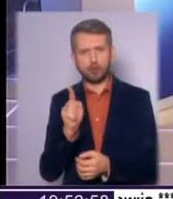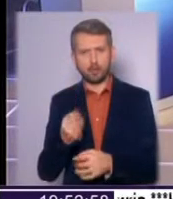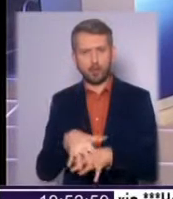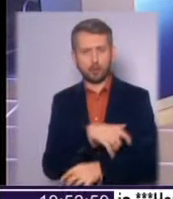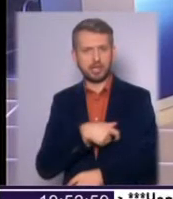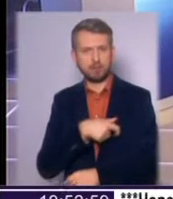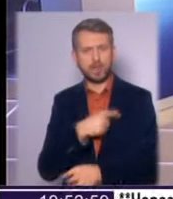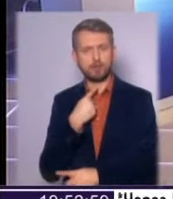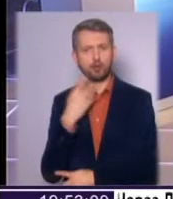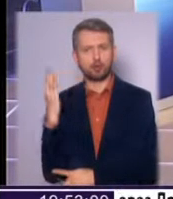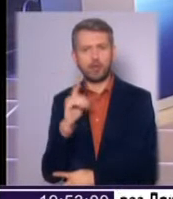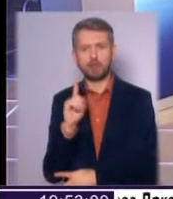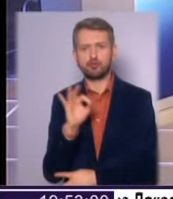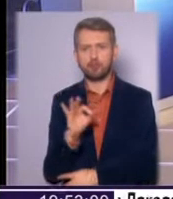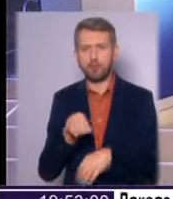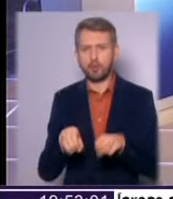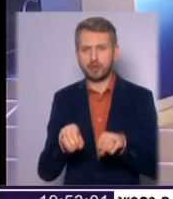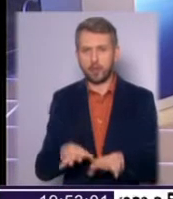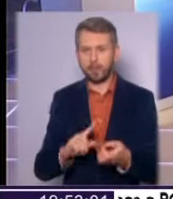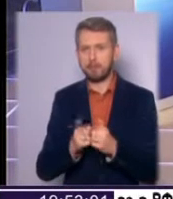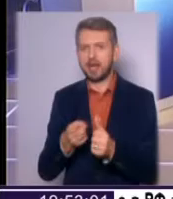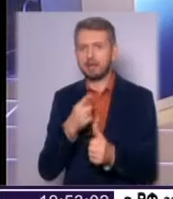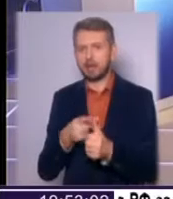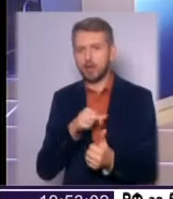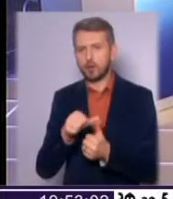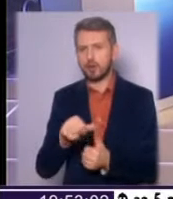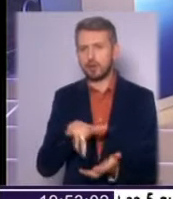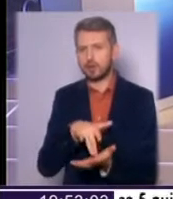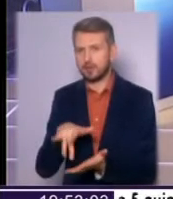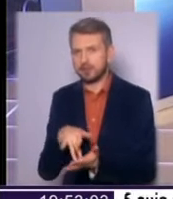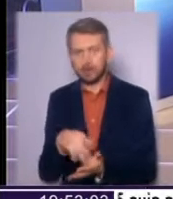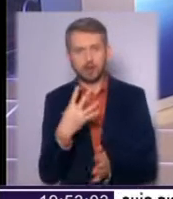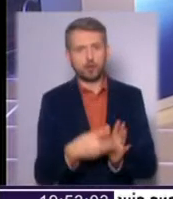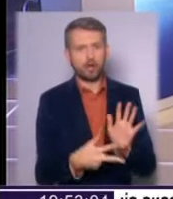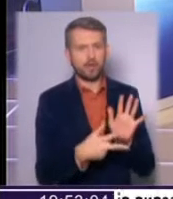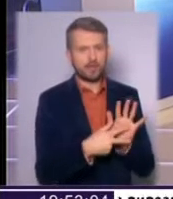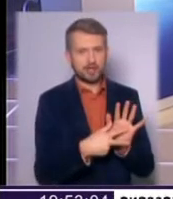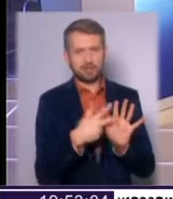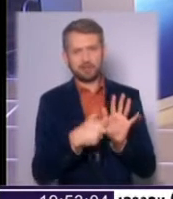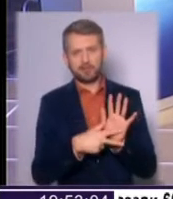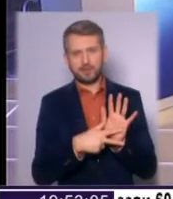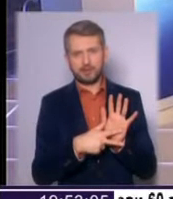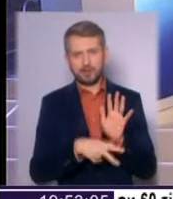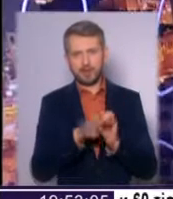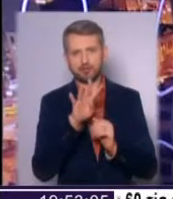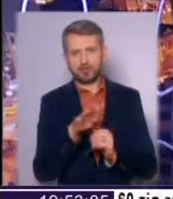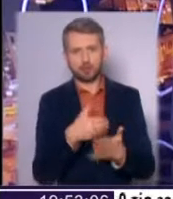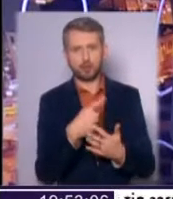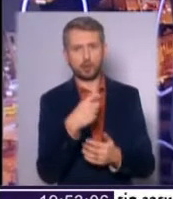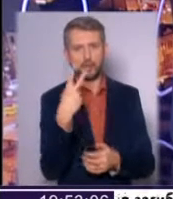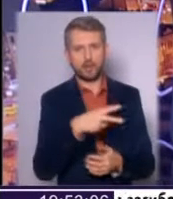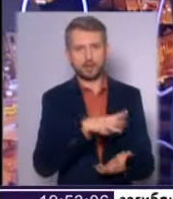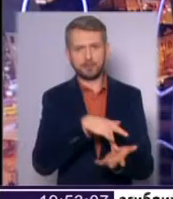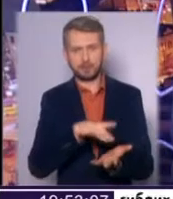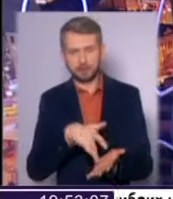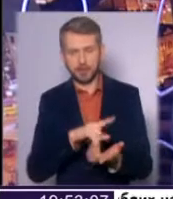депутат проголосували щодо постанови перейменування окремих населених пунктів. 48-84 постанова, близько 120 населених